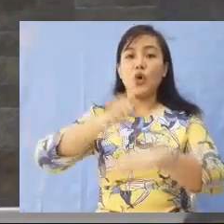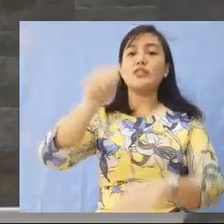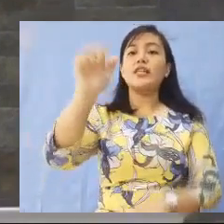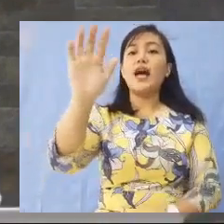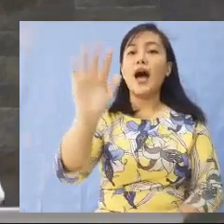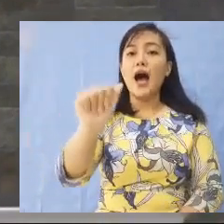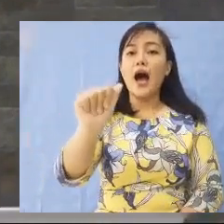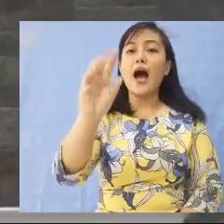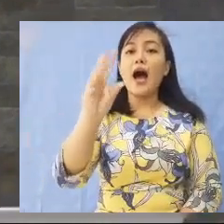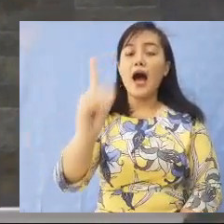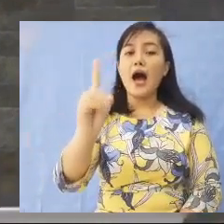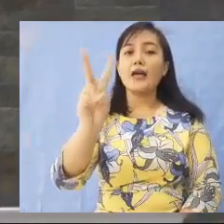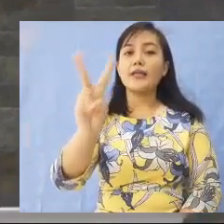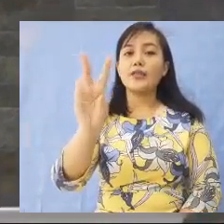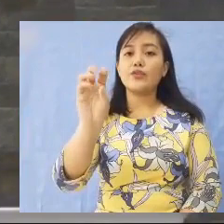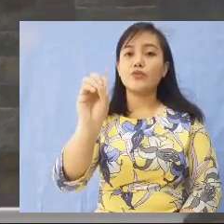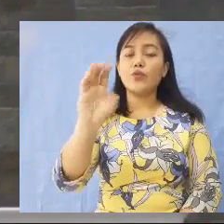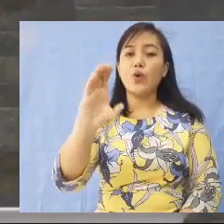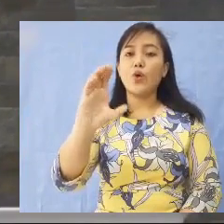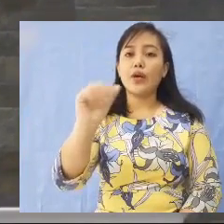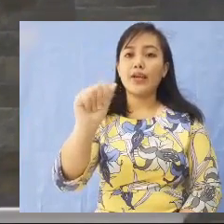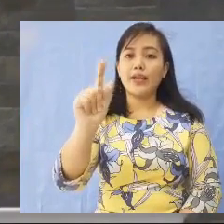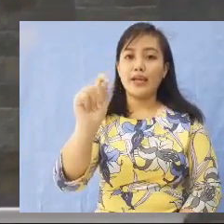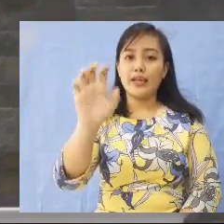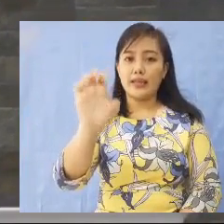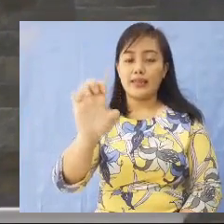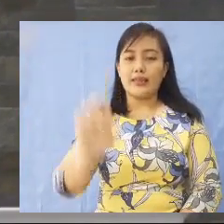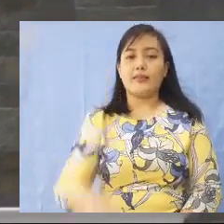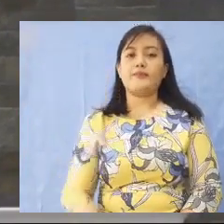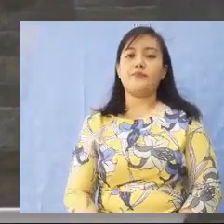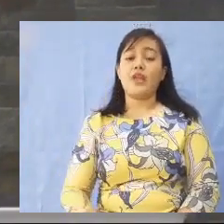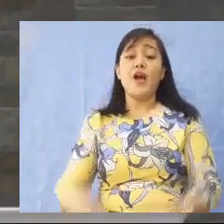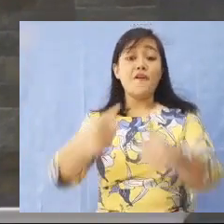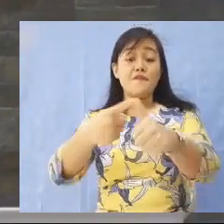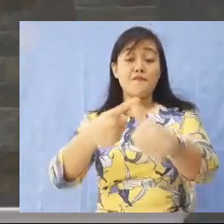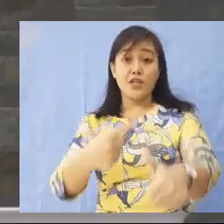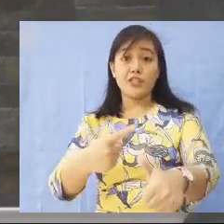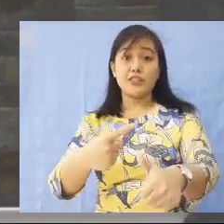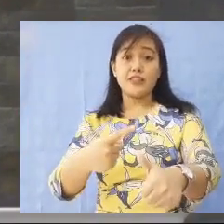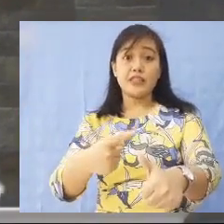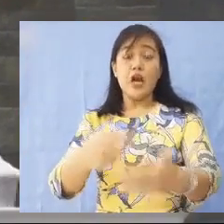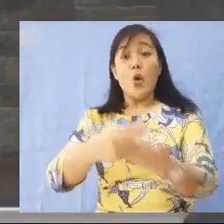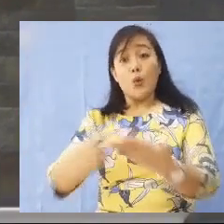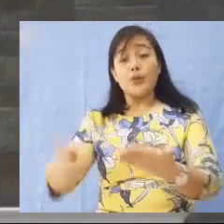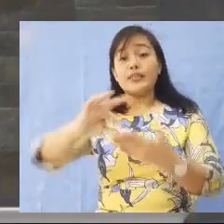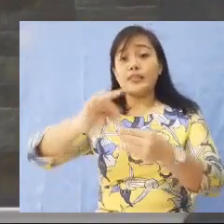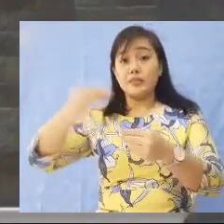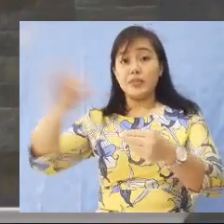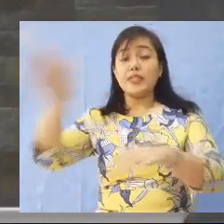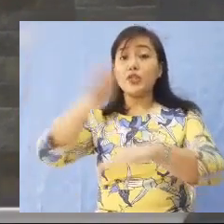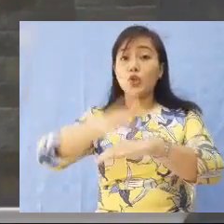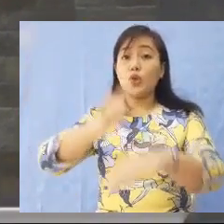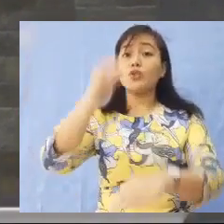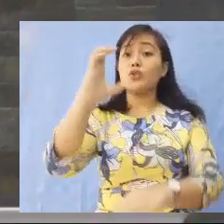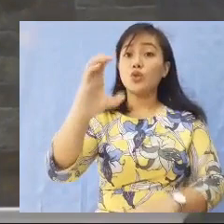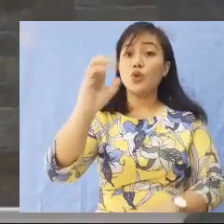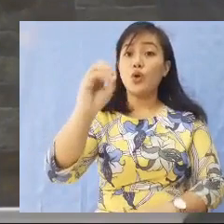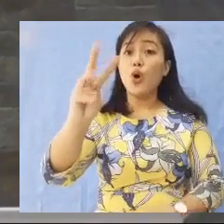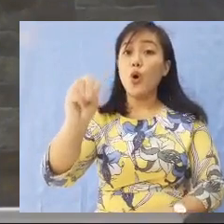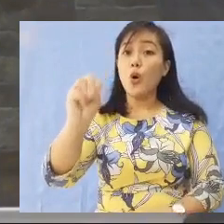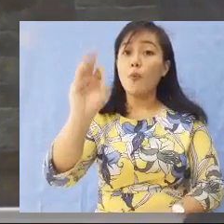literally, advocate is a legal term. Nabanggit na po yan dito sa pag-aaral natin. Ang isa